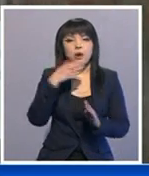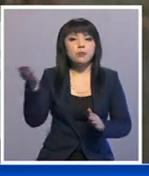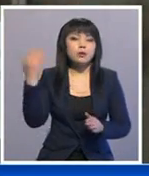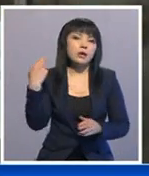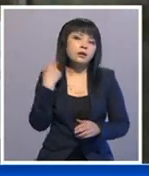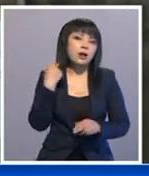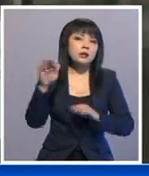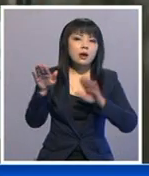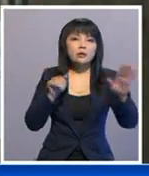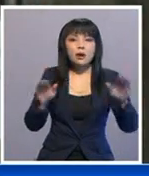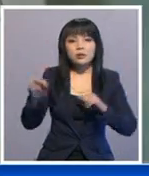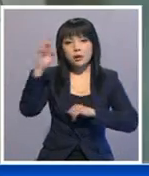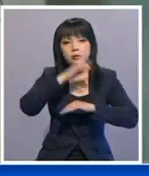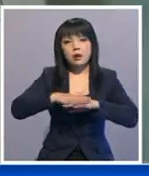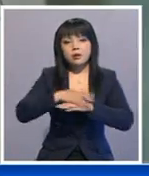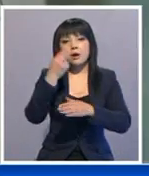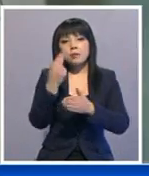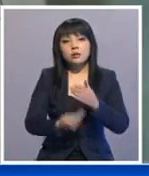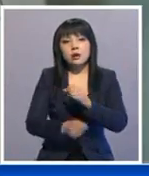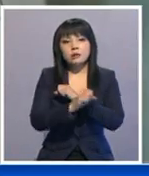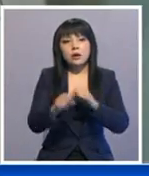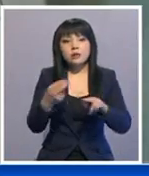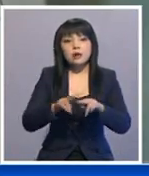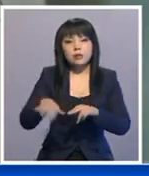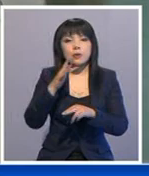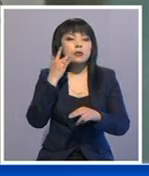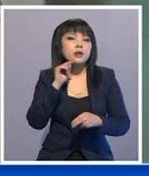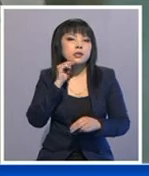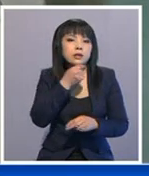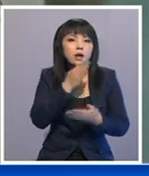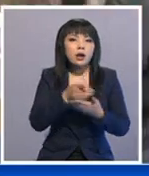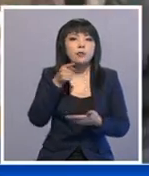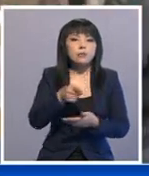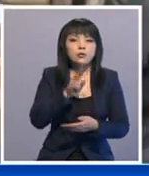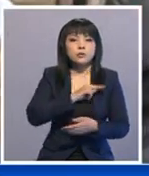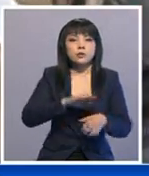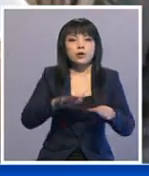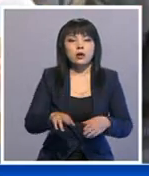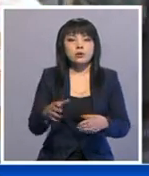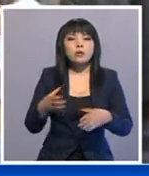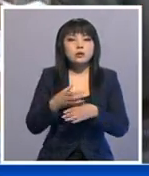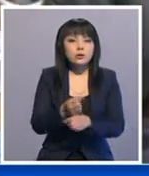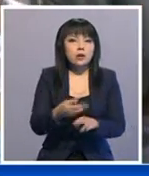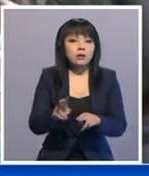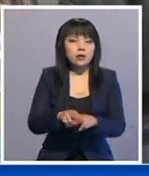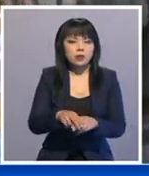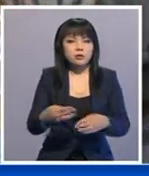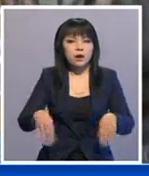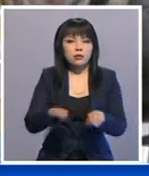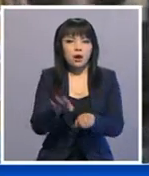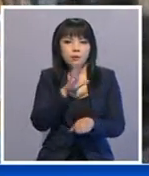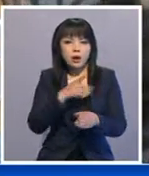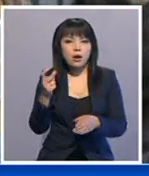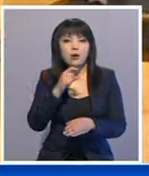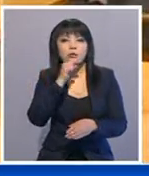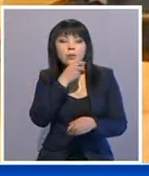алып, елді банкроттықтан сақтау үшін бюджетті мейлінше үнемдеп, мыңдаған жұмыс орны жабуға тура келді. Қазір экономика оңалудың нышанын